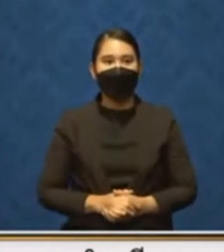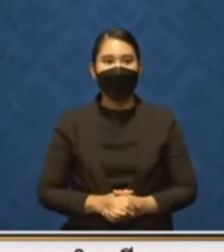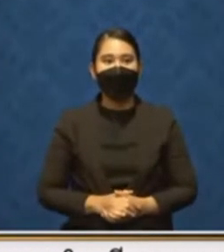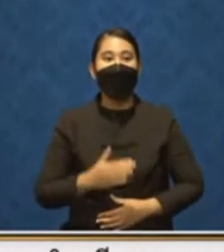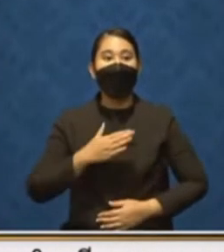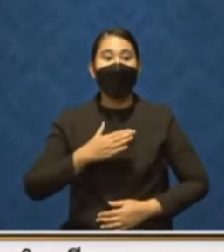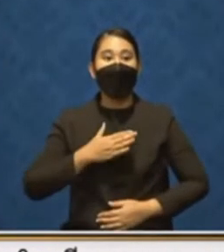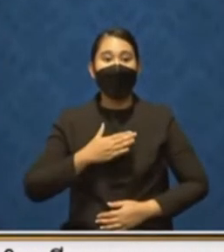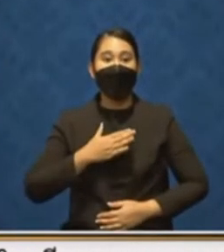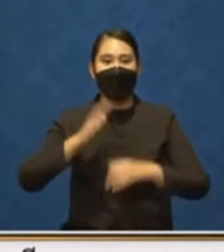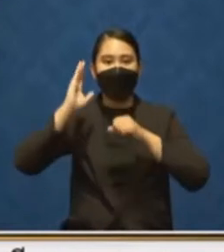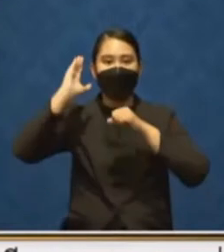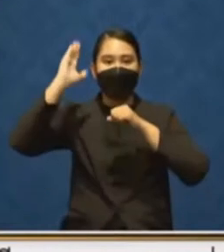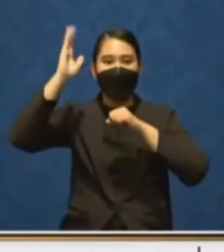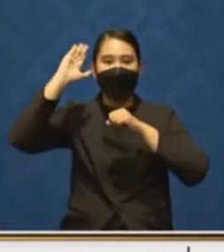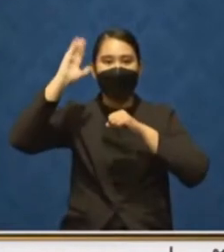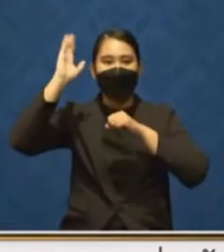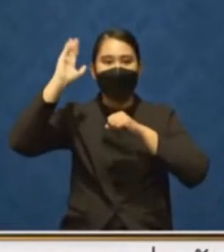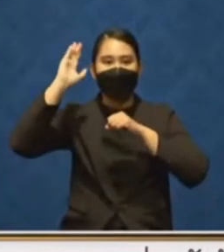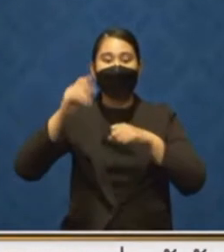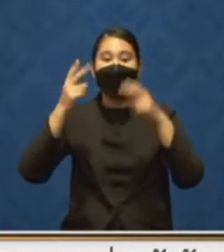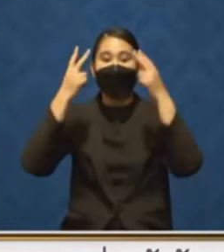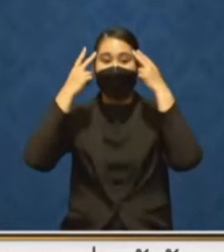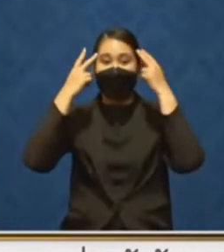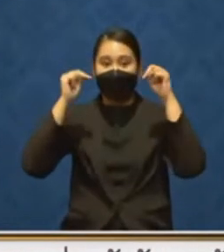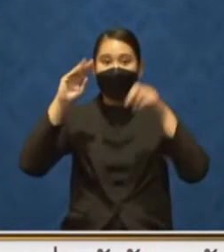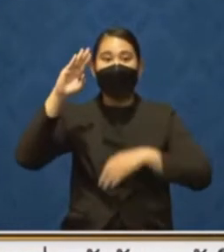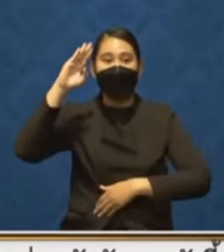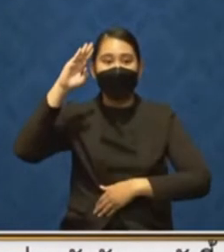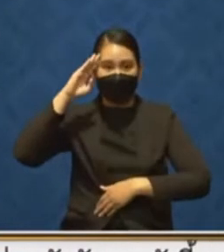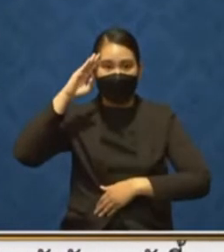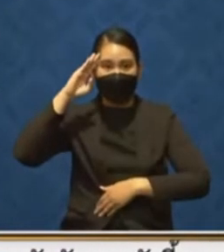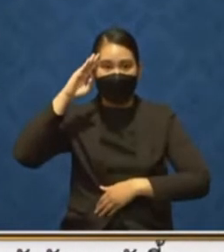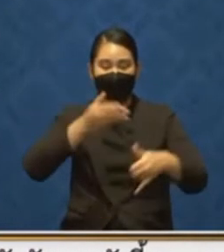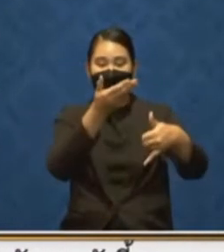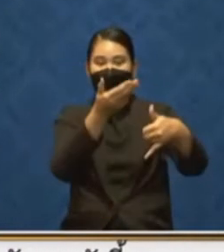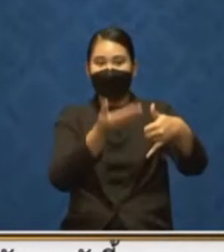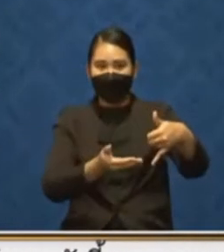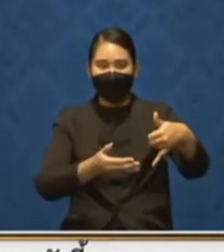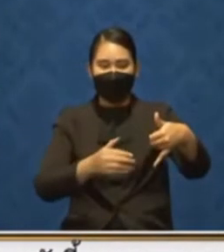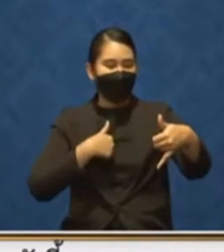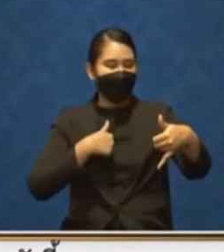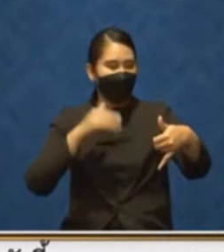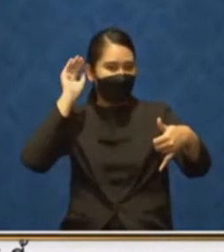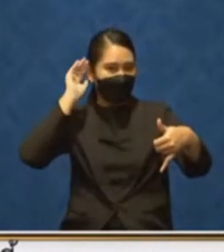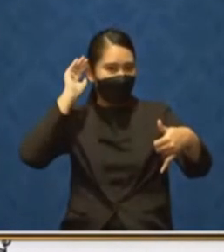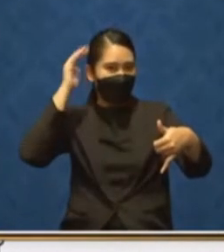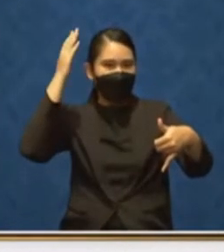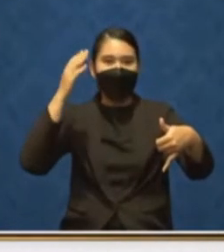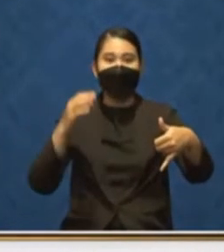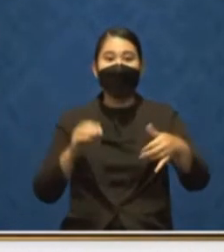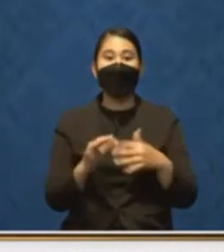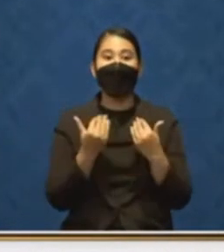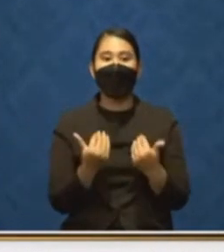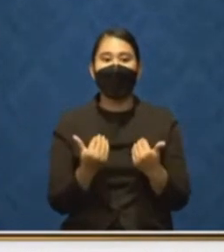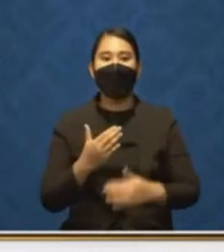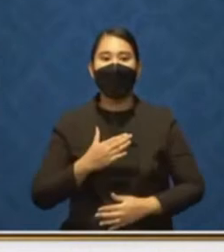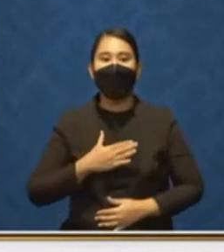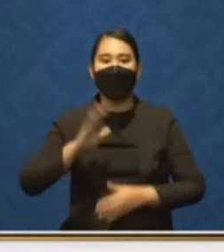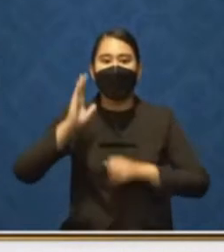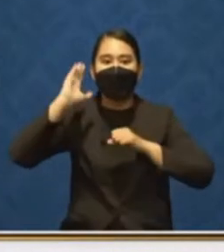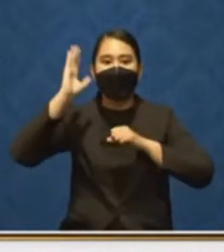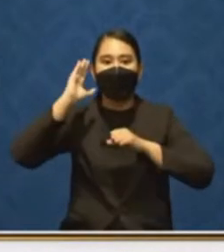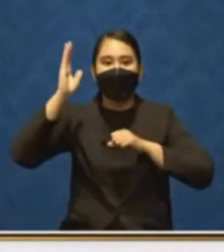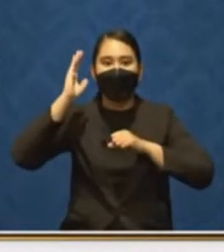หรือไปไม่ไว้วางใจพลเอกประยุทธ์จันทร์โอชานายกคนตรีพบกับของผมในวันนี้นะฮะอะก็